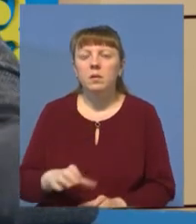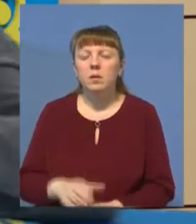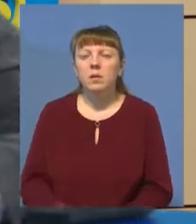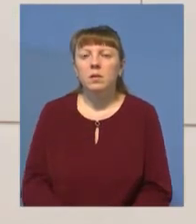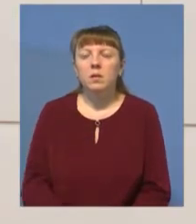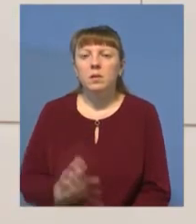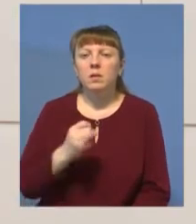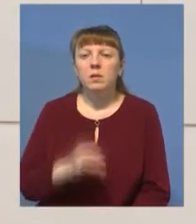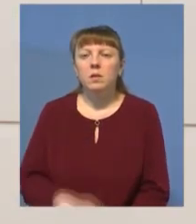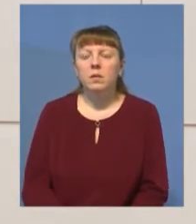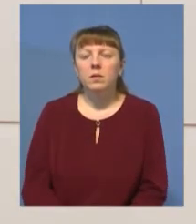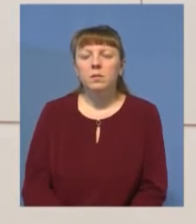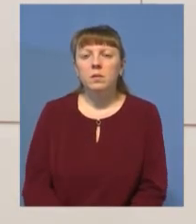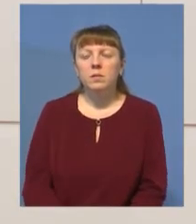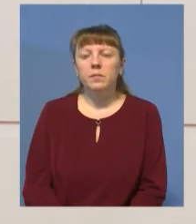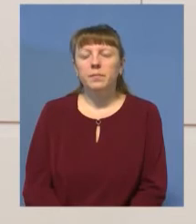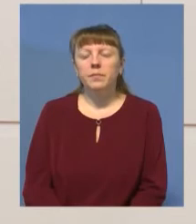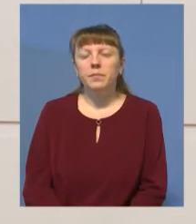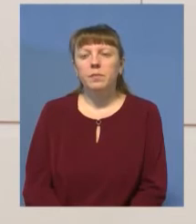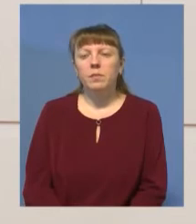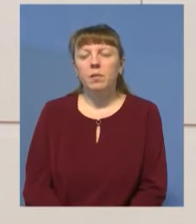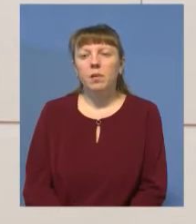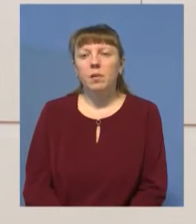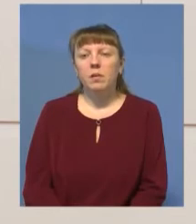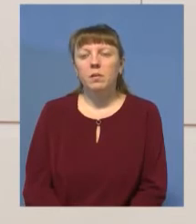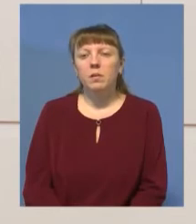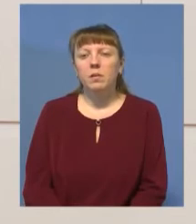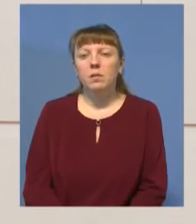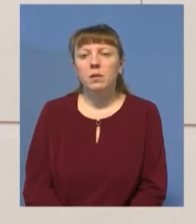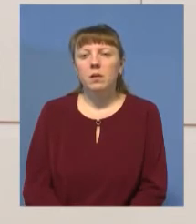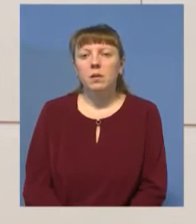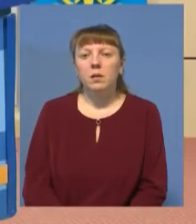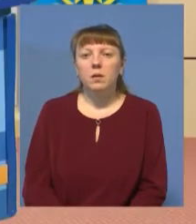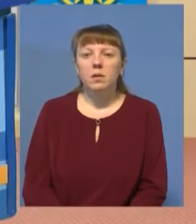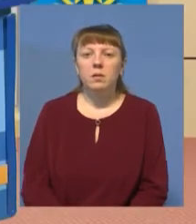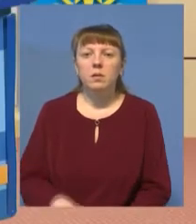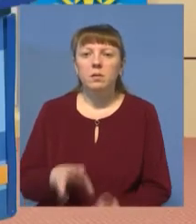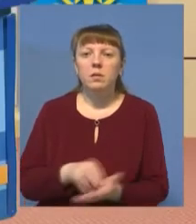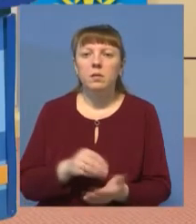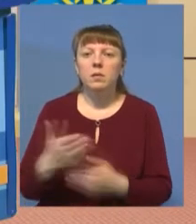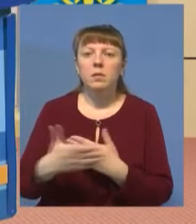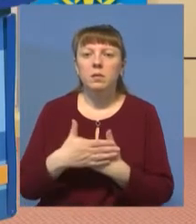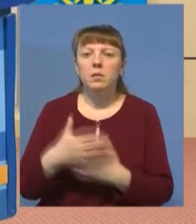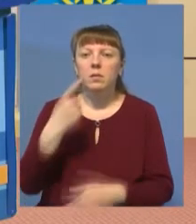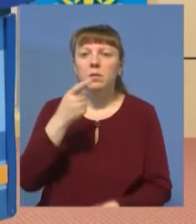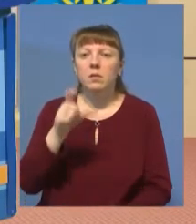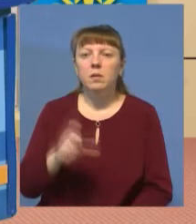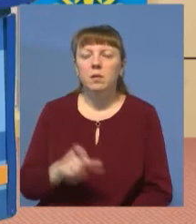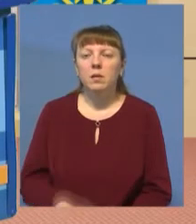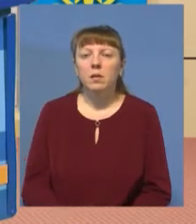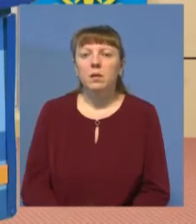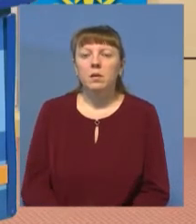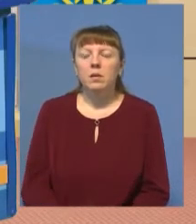прав потребителей. Ну, какие-то основания должны быть. Вот в вашем примере там вот захлопнули дверь перед человеком, возможно, были